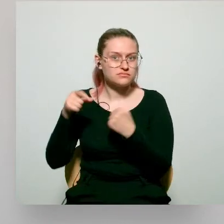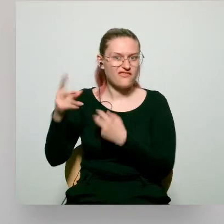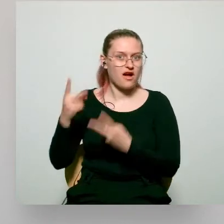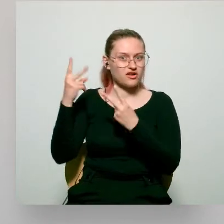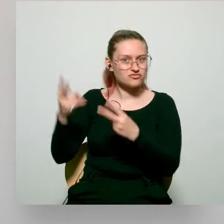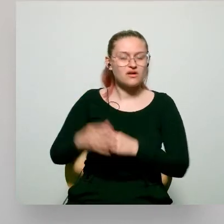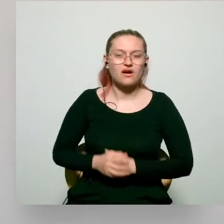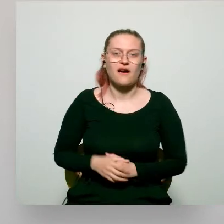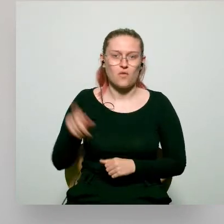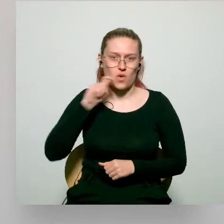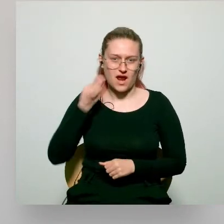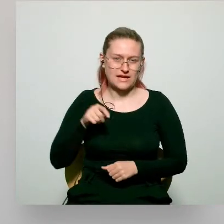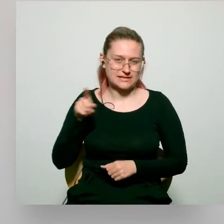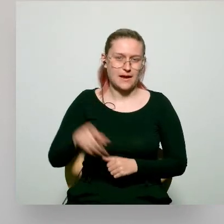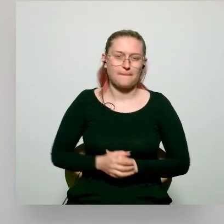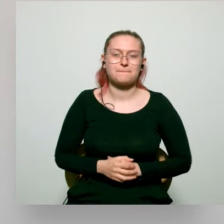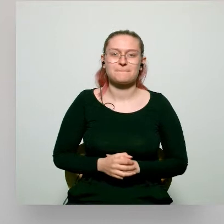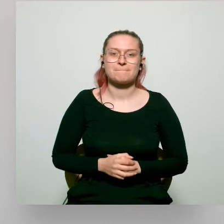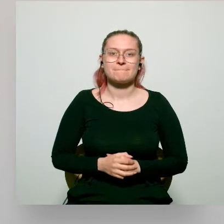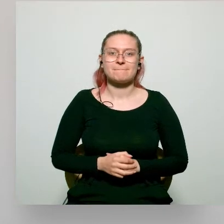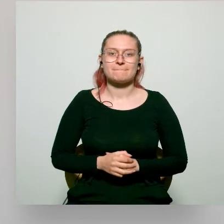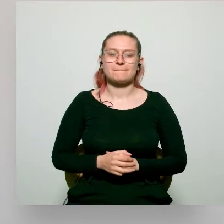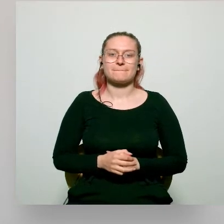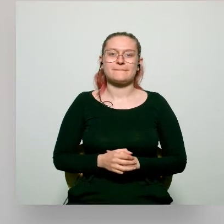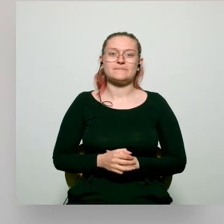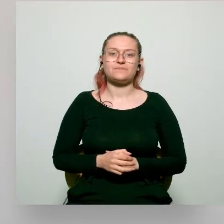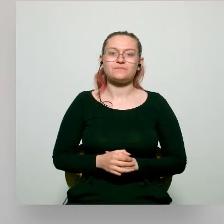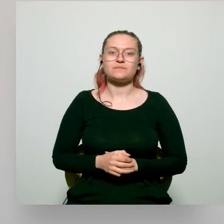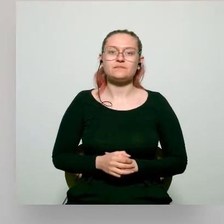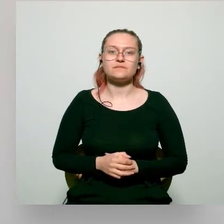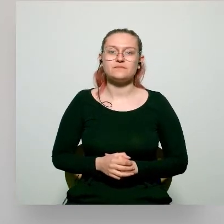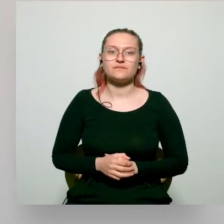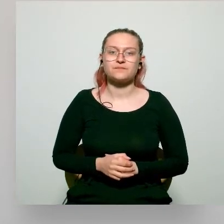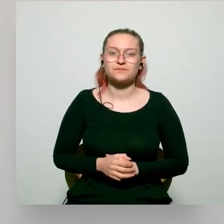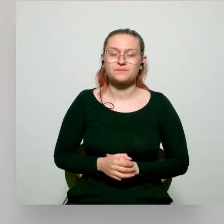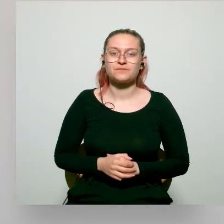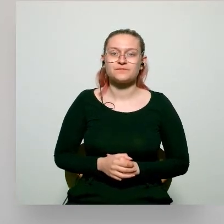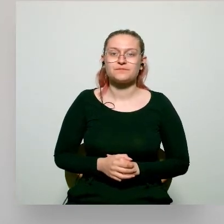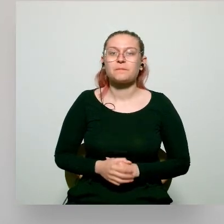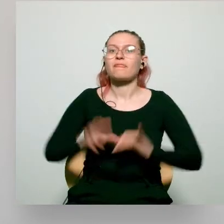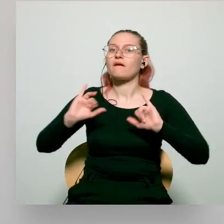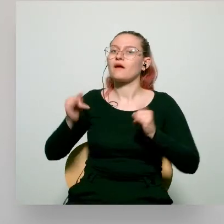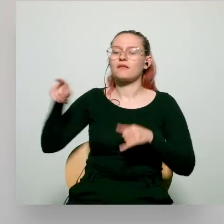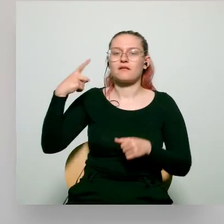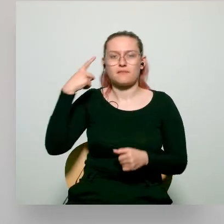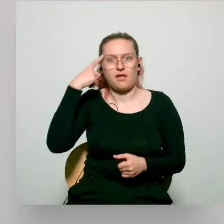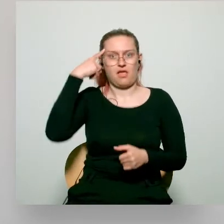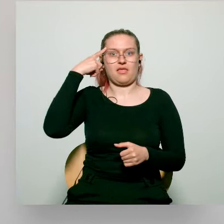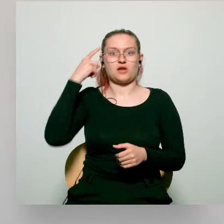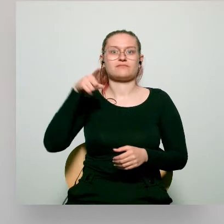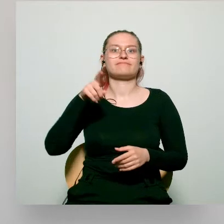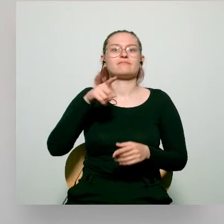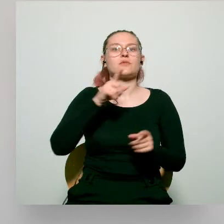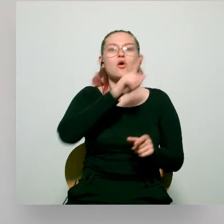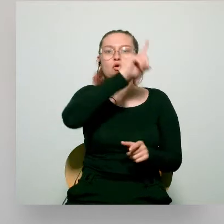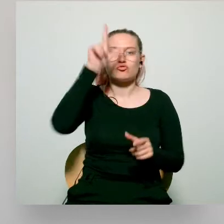też jak pani wspomina, jak ona recepcję tej książki, no nie tylko w Galicji, tylko właśnie również